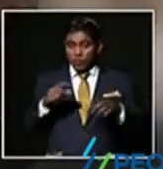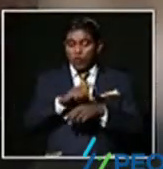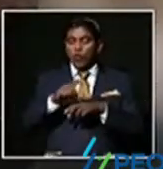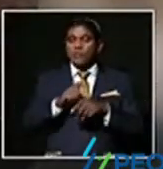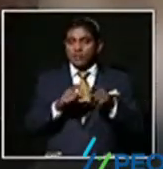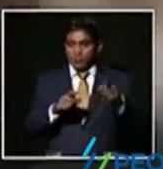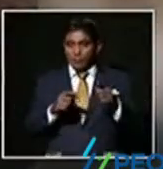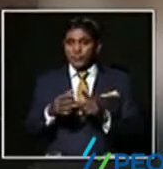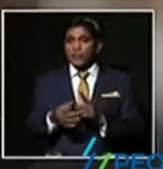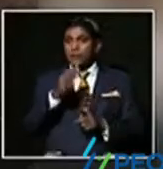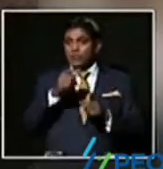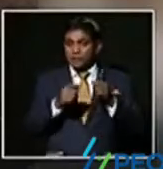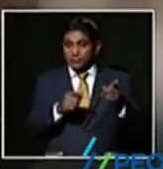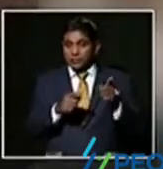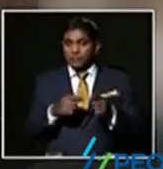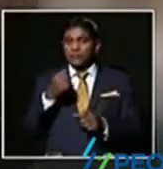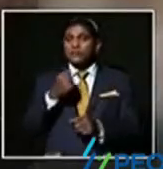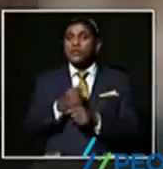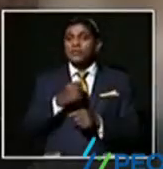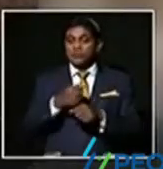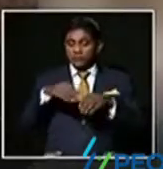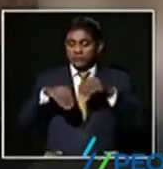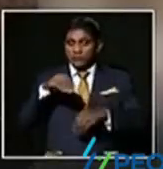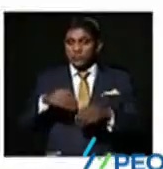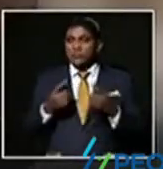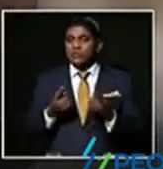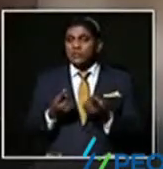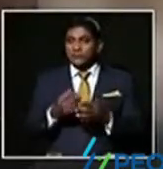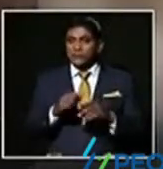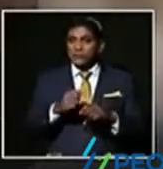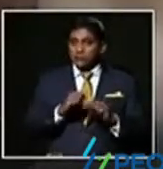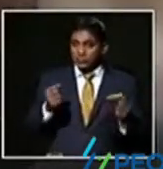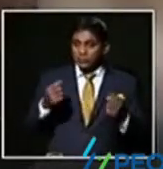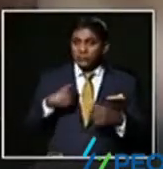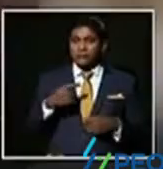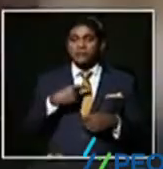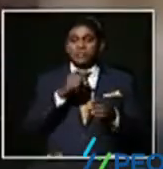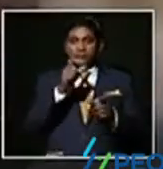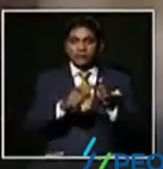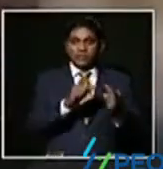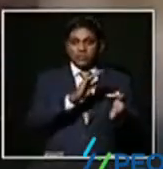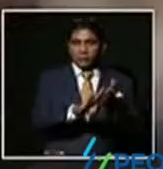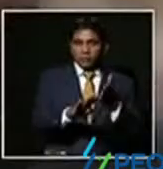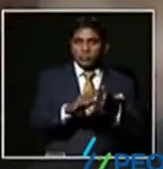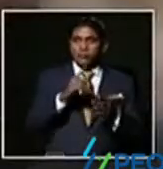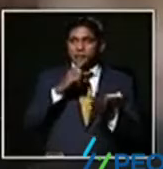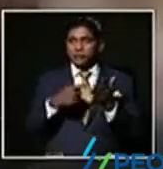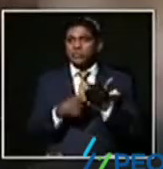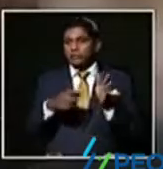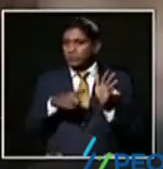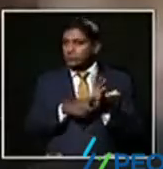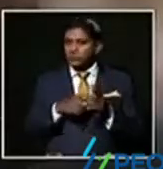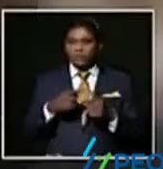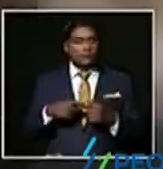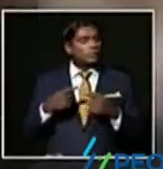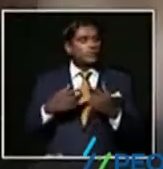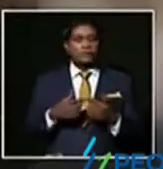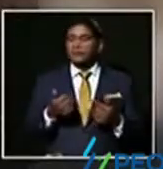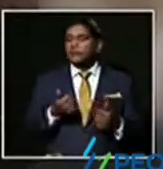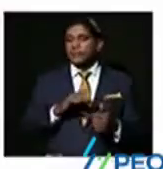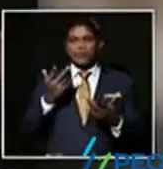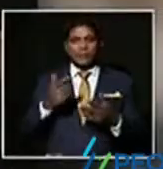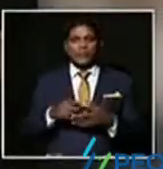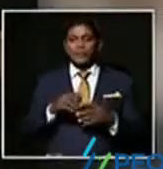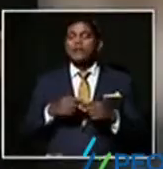කොමිසමේ සභාපතිවරයා ආණ්ඩුවේ දේශපාලන උමනා විශ්ත කරගන්න නැති වුණාම ඔහුව ඉවත් කරන්න දරන උත්සාහයක් ඒ ක්‍රියාවලියට අපි කිසිසේත් එකඟතාවයක් නැහැ. ඒකට